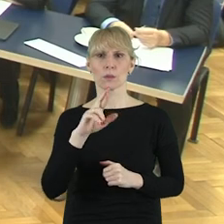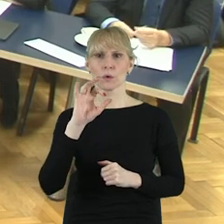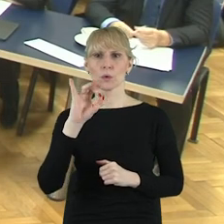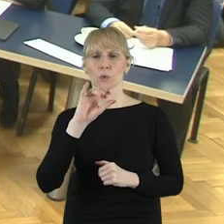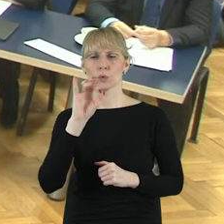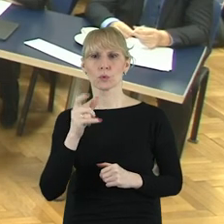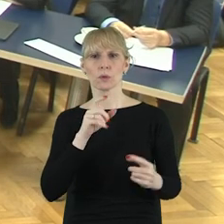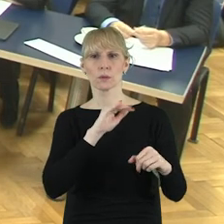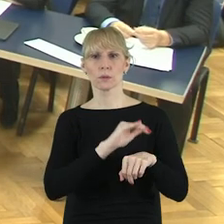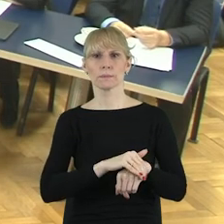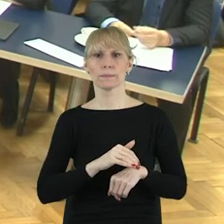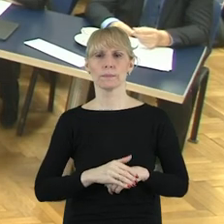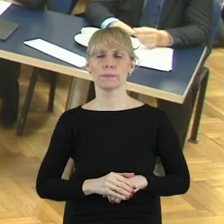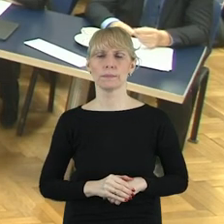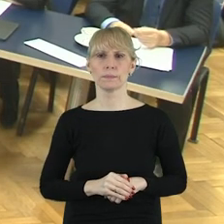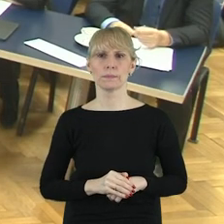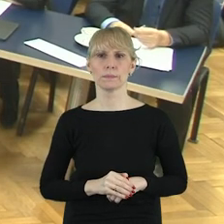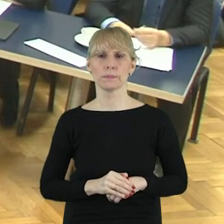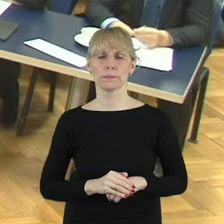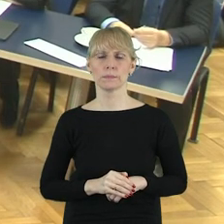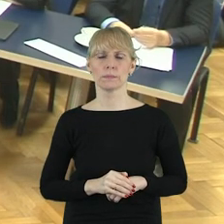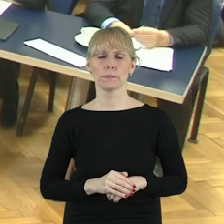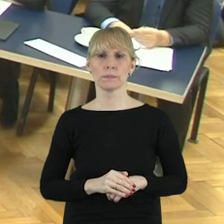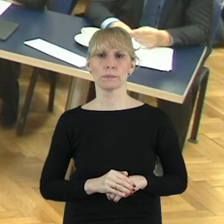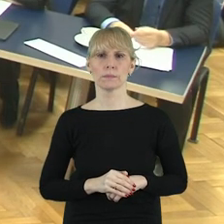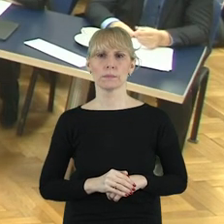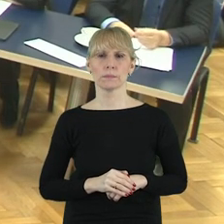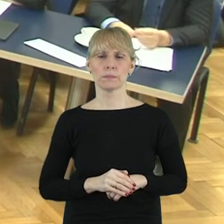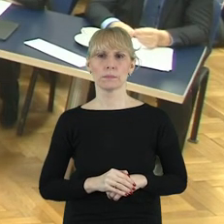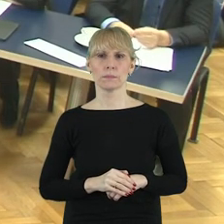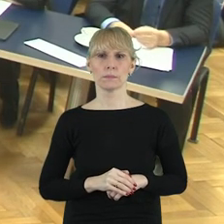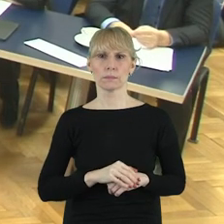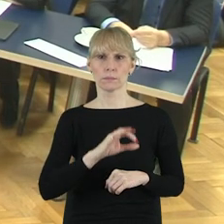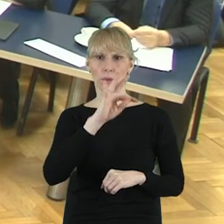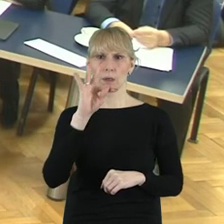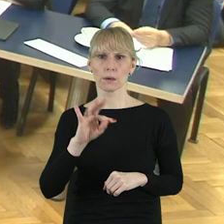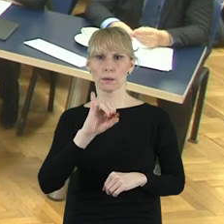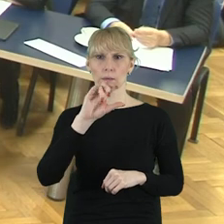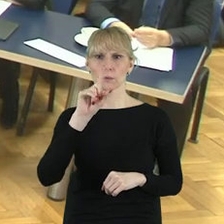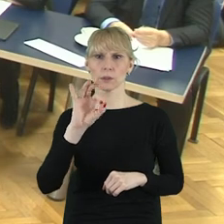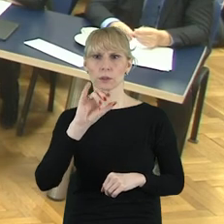Pan radny Włodzimierz Fisiak. Za. Pan radny Arkadiusz Gajewski.